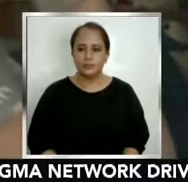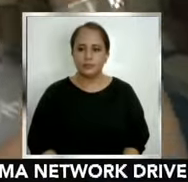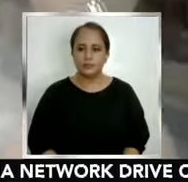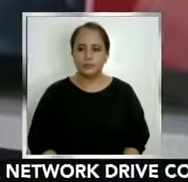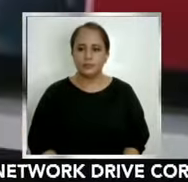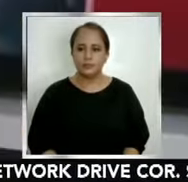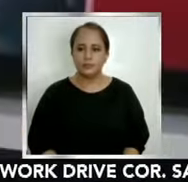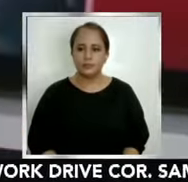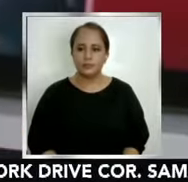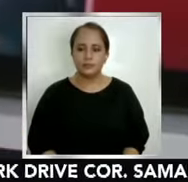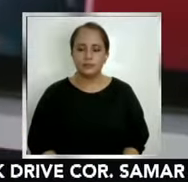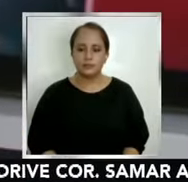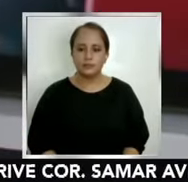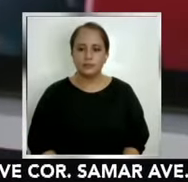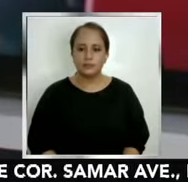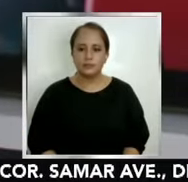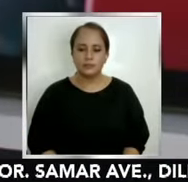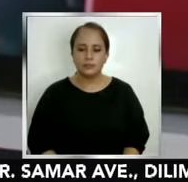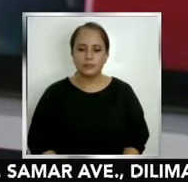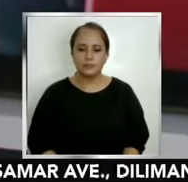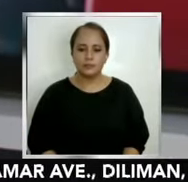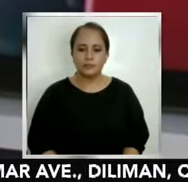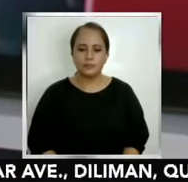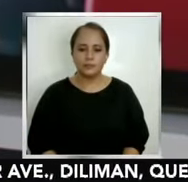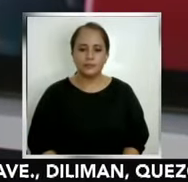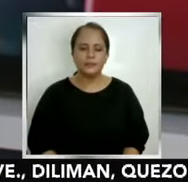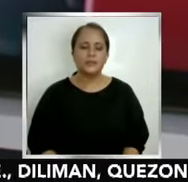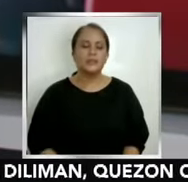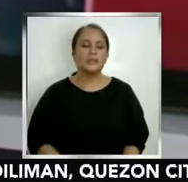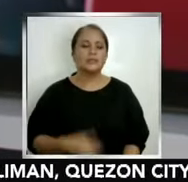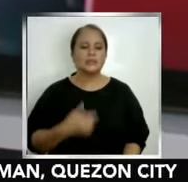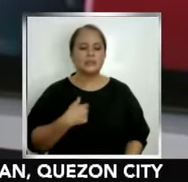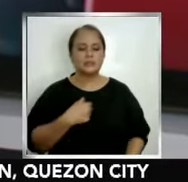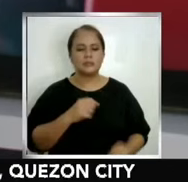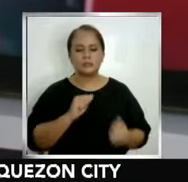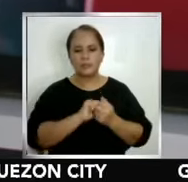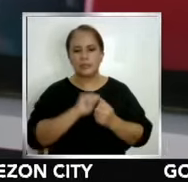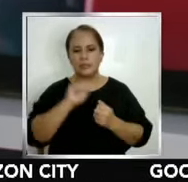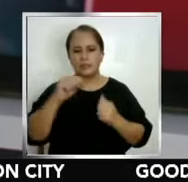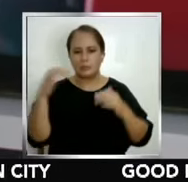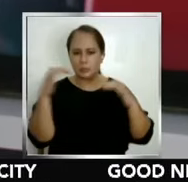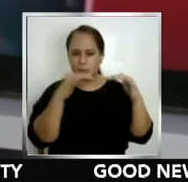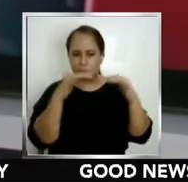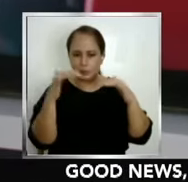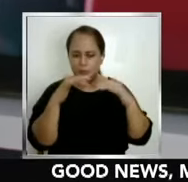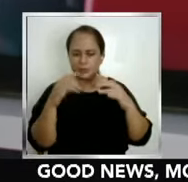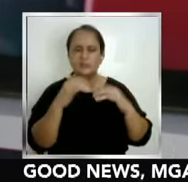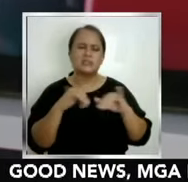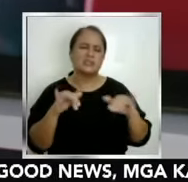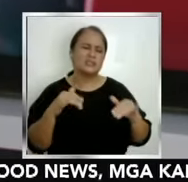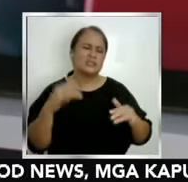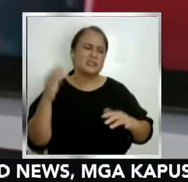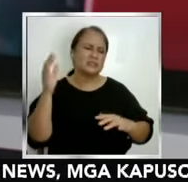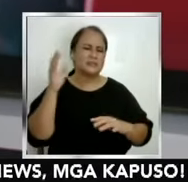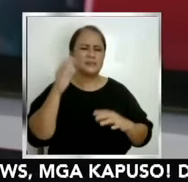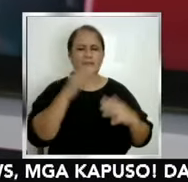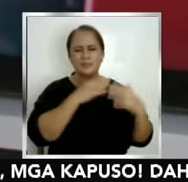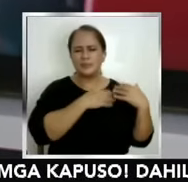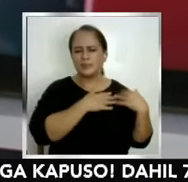oras. Kahit nakalayo sa sentro ng Bakbakan, tuloy ang kalbaryo ng mga Pinoy na nakarating